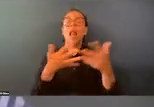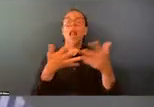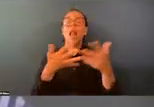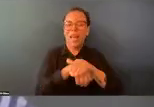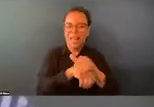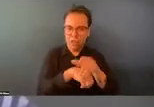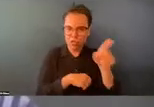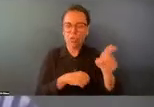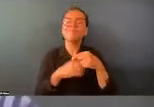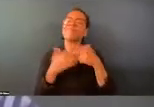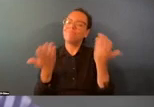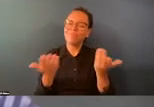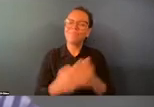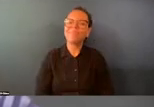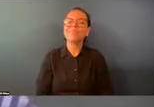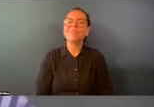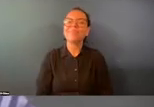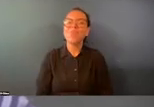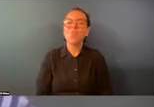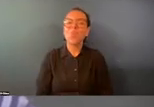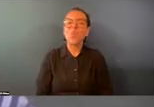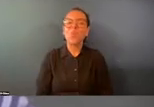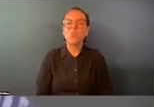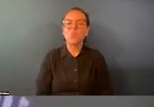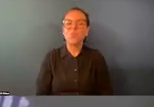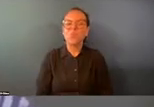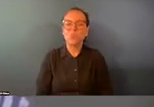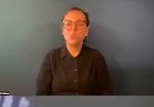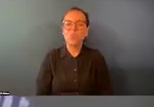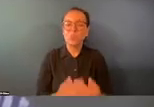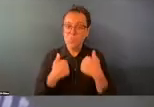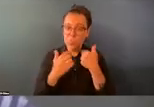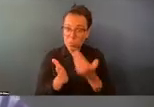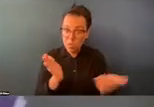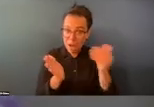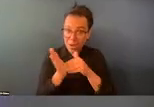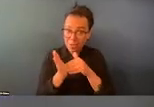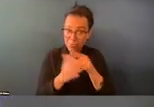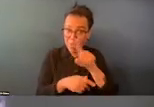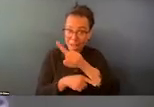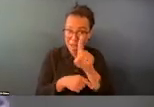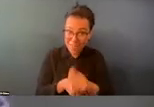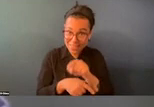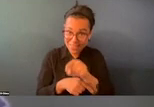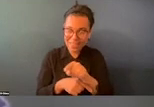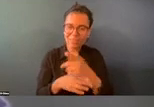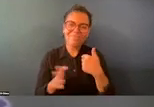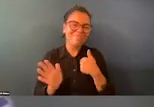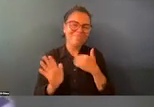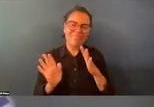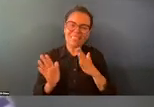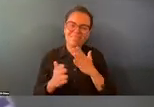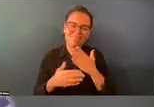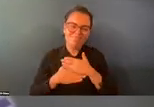сейчас, секунду. Значит, вопрос говорилось, что I'm sorry, I'm switching